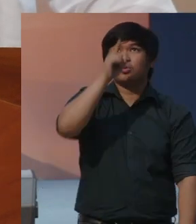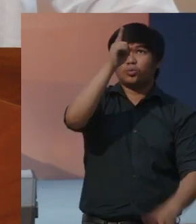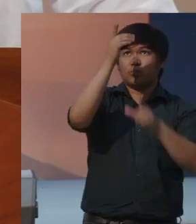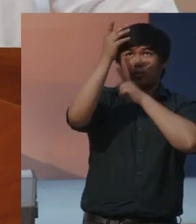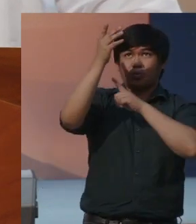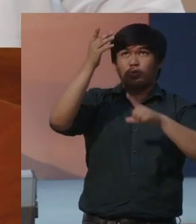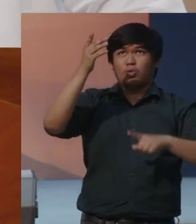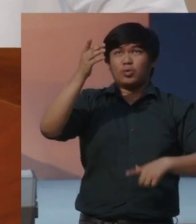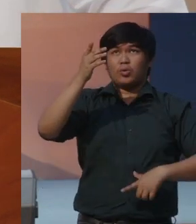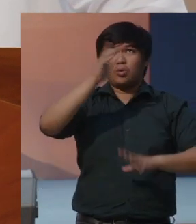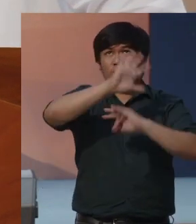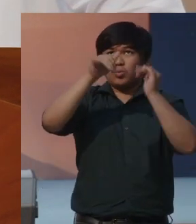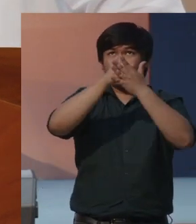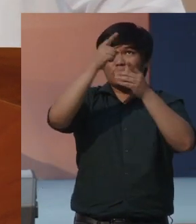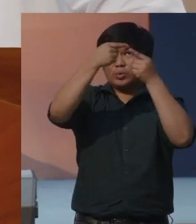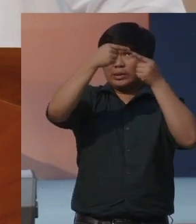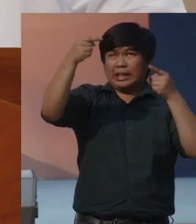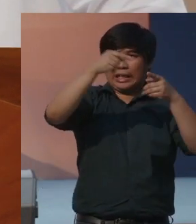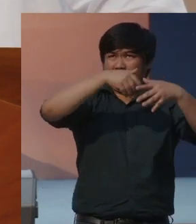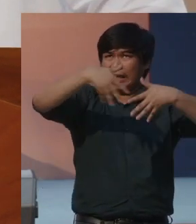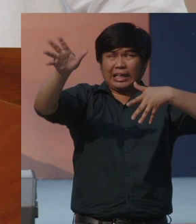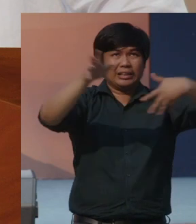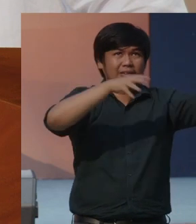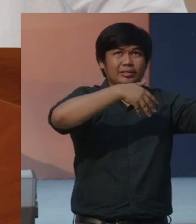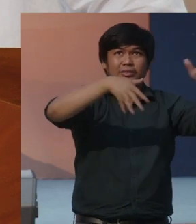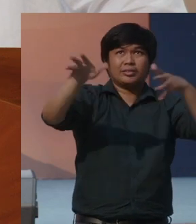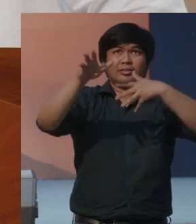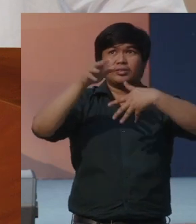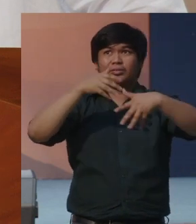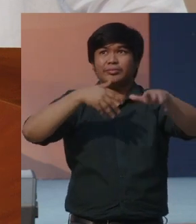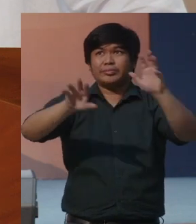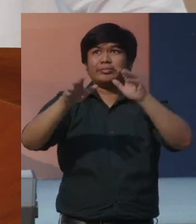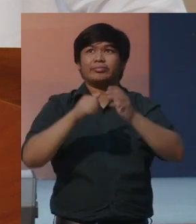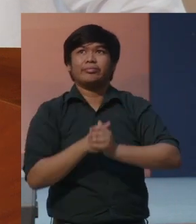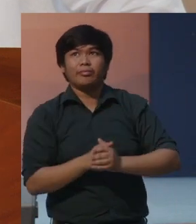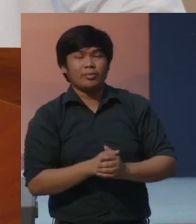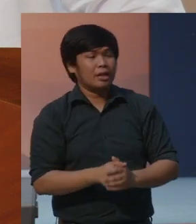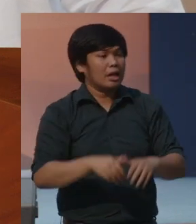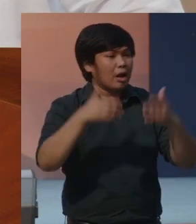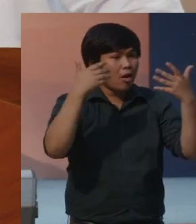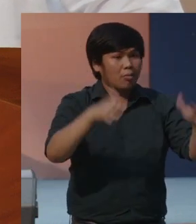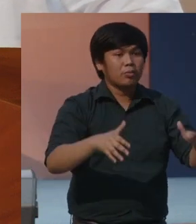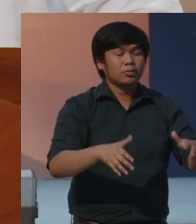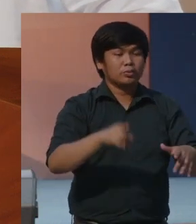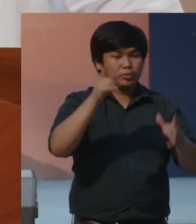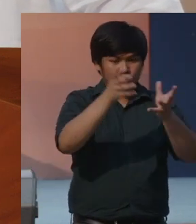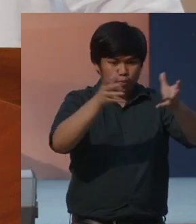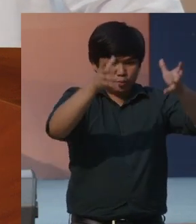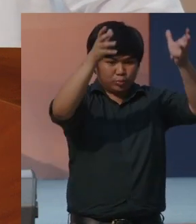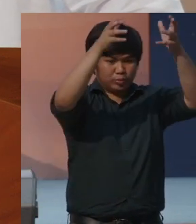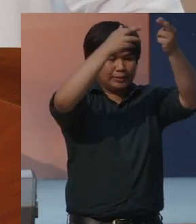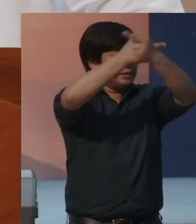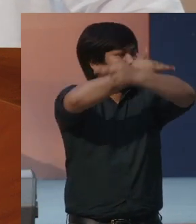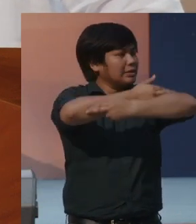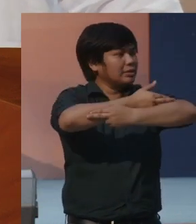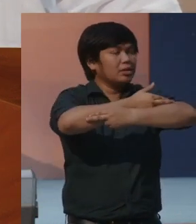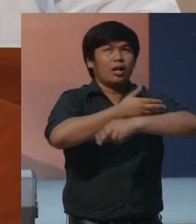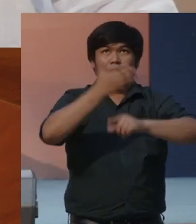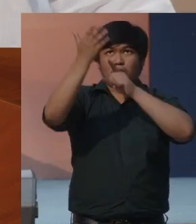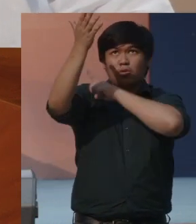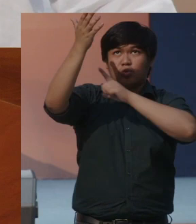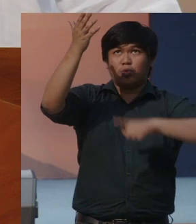enemies be scattered, and let those who hate you flee before you.' And when it rested, he said, 'Return, O Lord, to